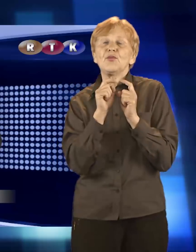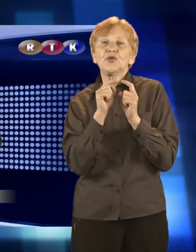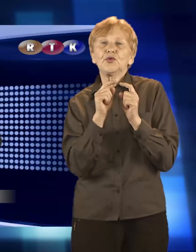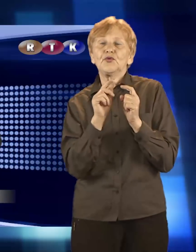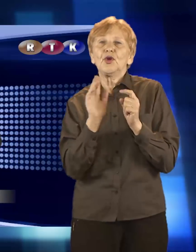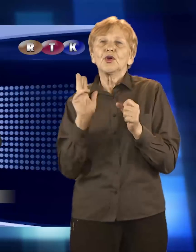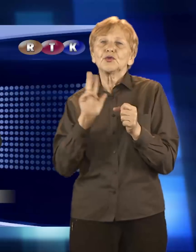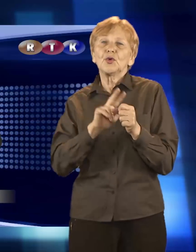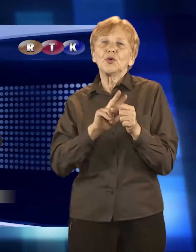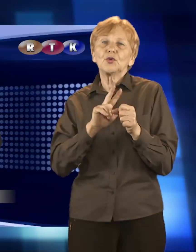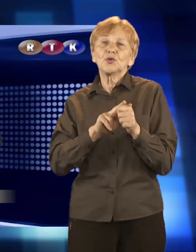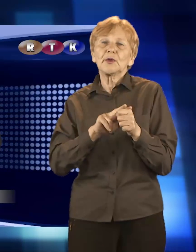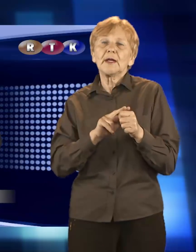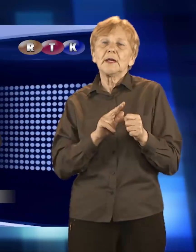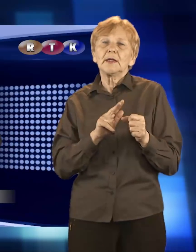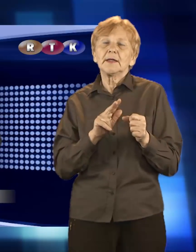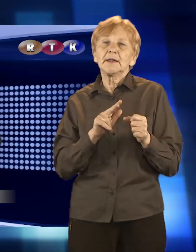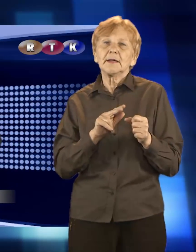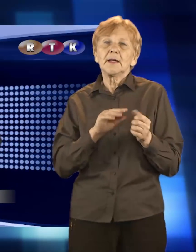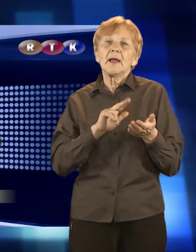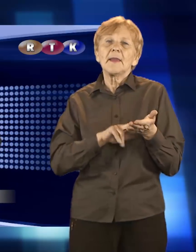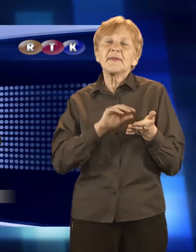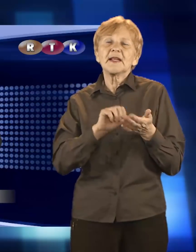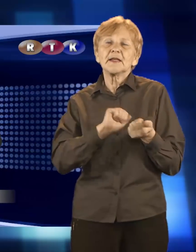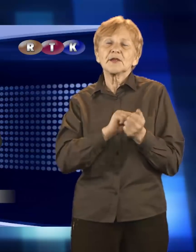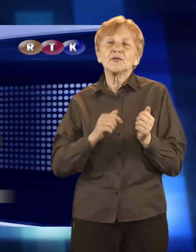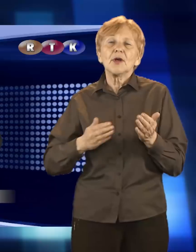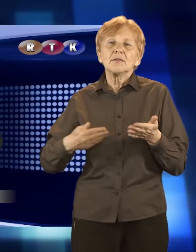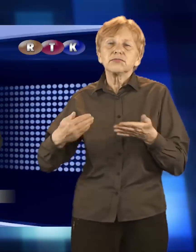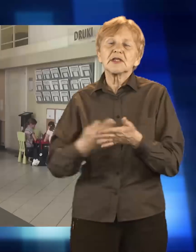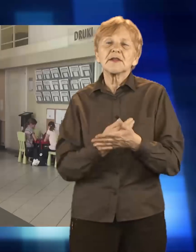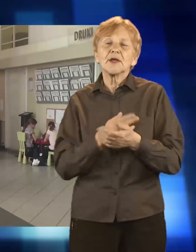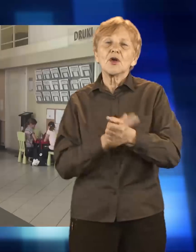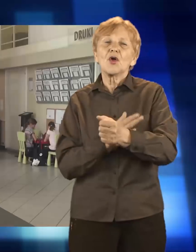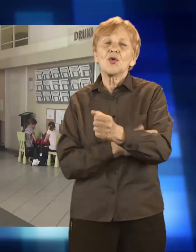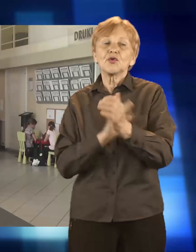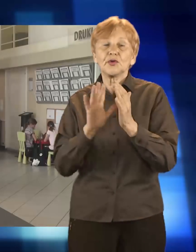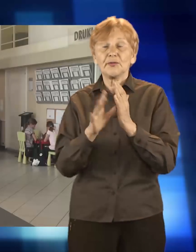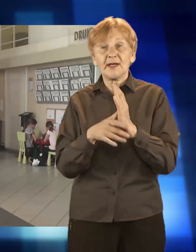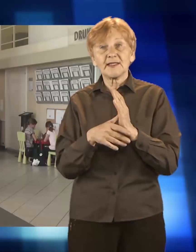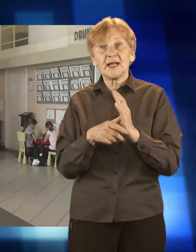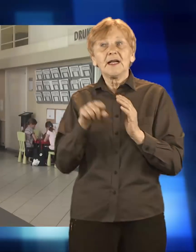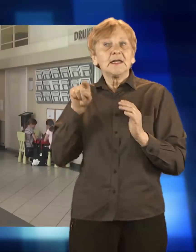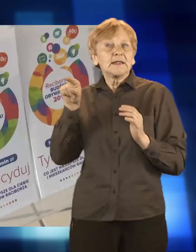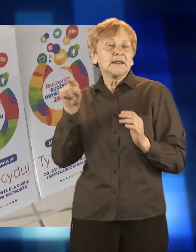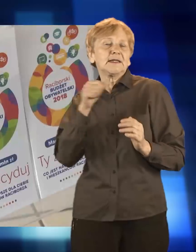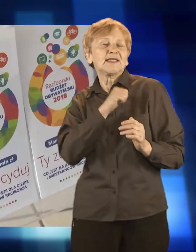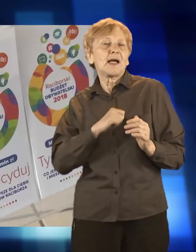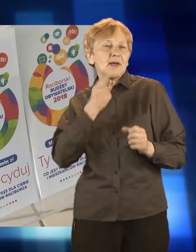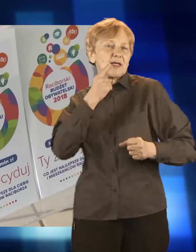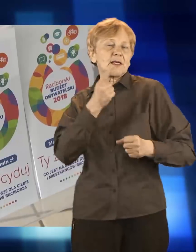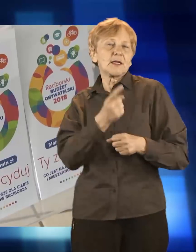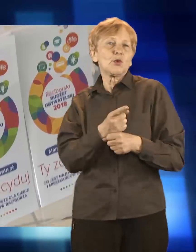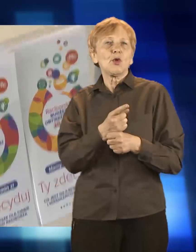7 maja rozpoczyna pierwszy etap kolejnej edycji budżetu obywatelskiego. Ty zdecyduj, co jest najlepsze dla Ciebie i